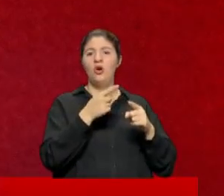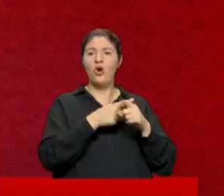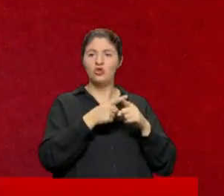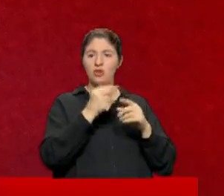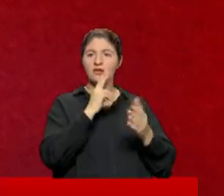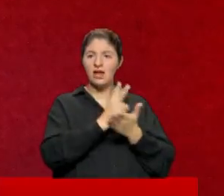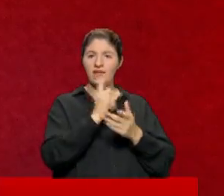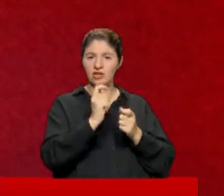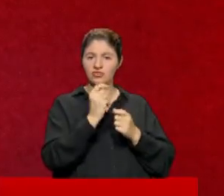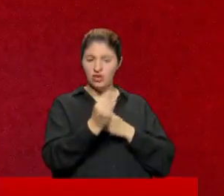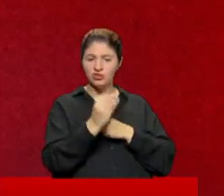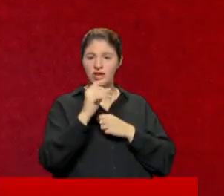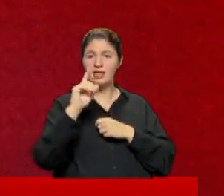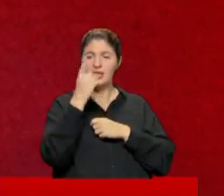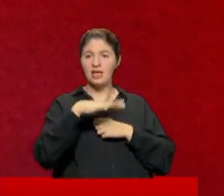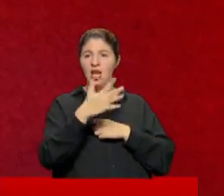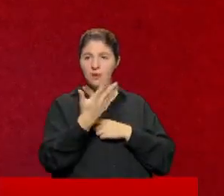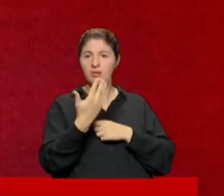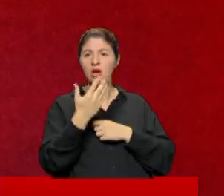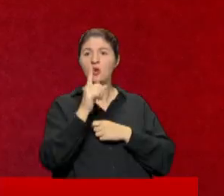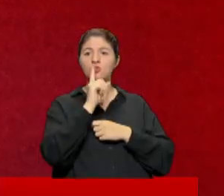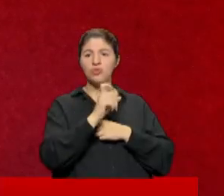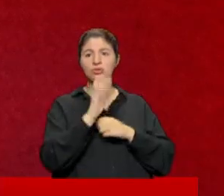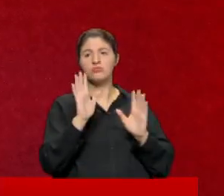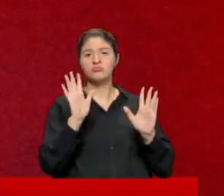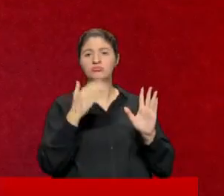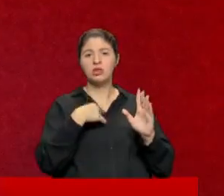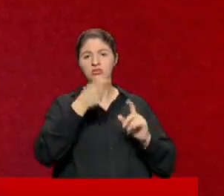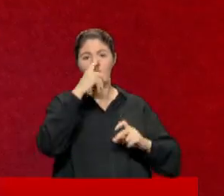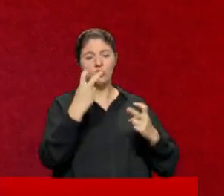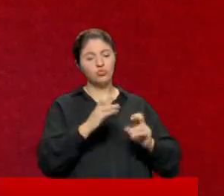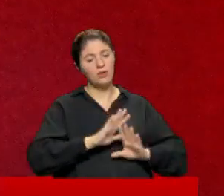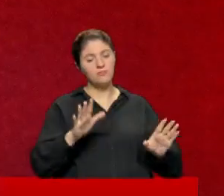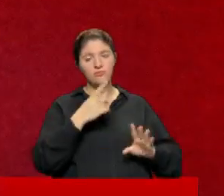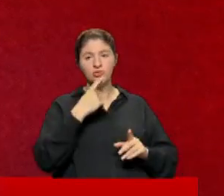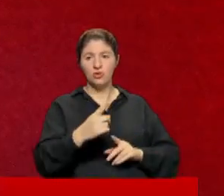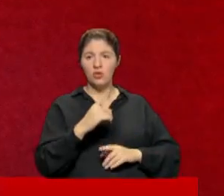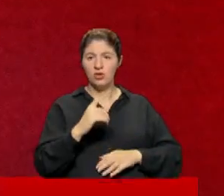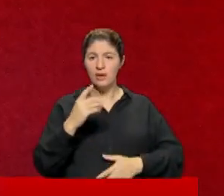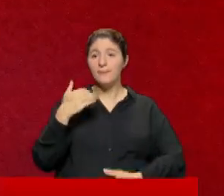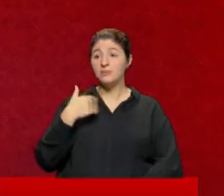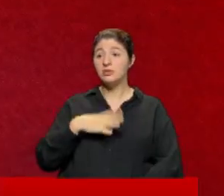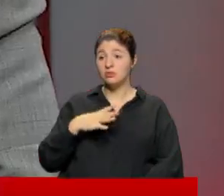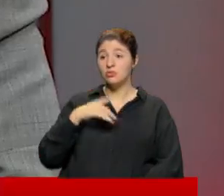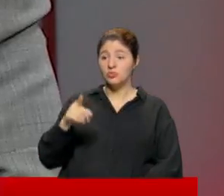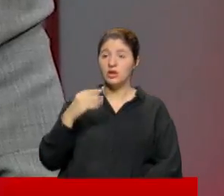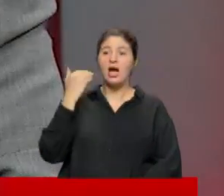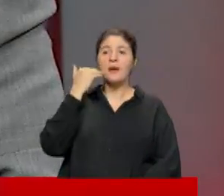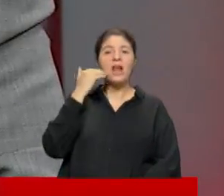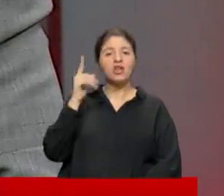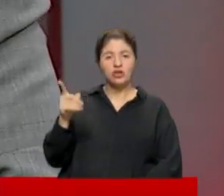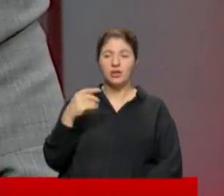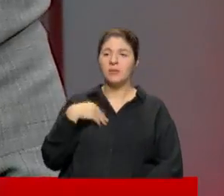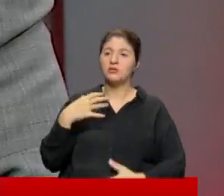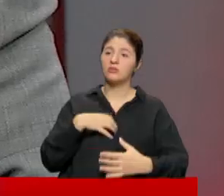olarak karar verecek liderler karar verecek ama hani sorulduğunda da sarayda oturmam çank kıda otur bizim talebimiz bu Sayın Akşener ben